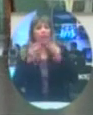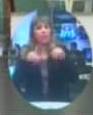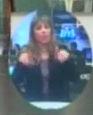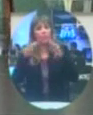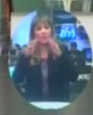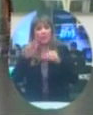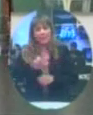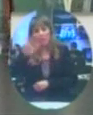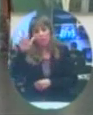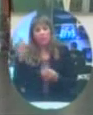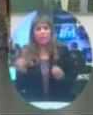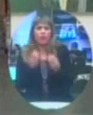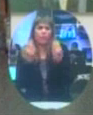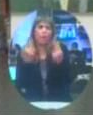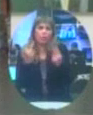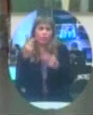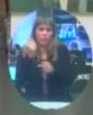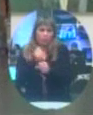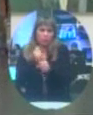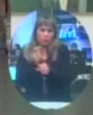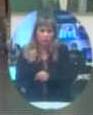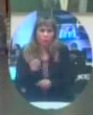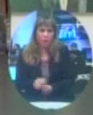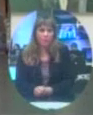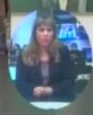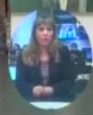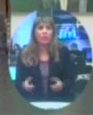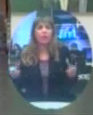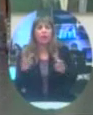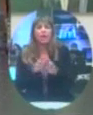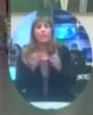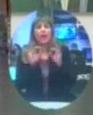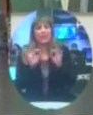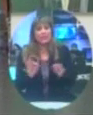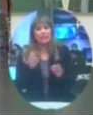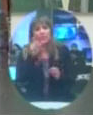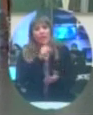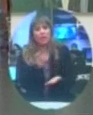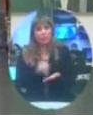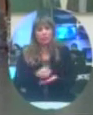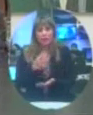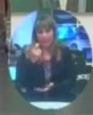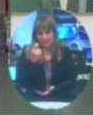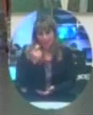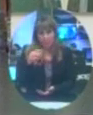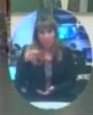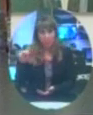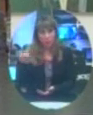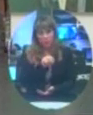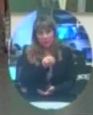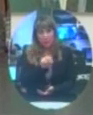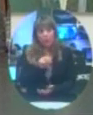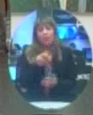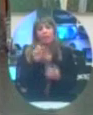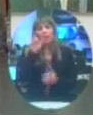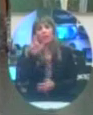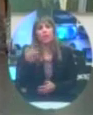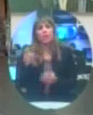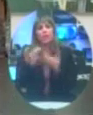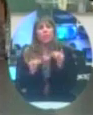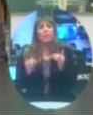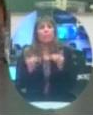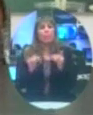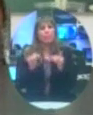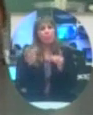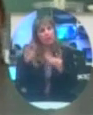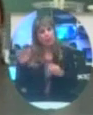חשובים. וזה שאתה חברה רצינית ואתה נכנס בתור משקיע לעניין, אתה מעלה את הנושא הזה על